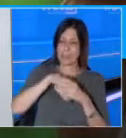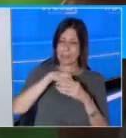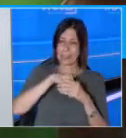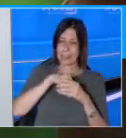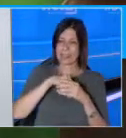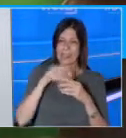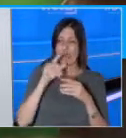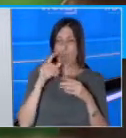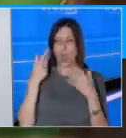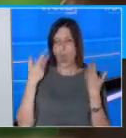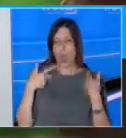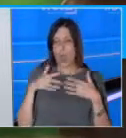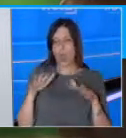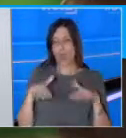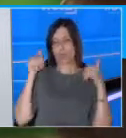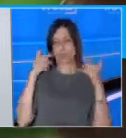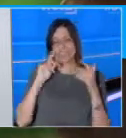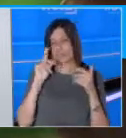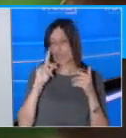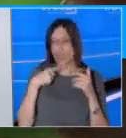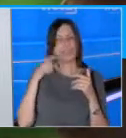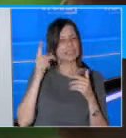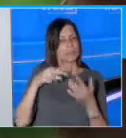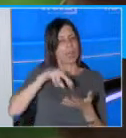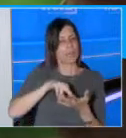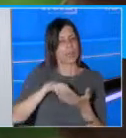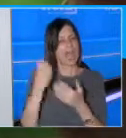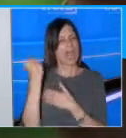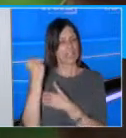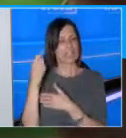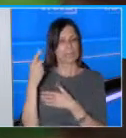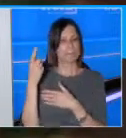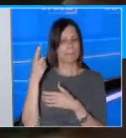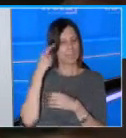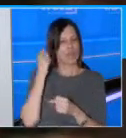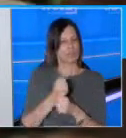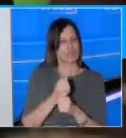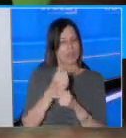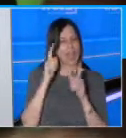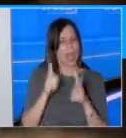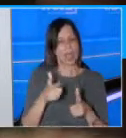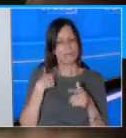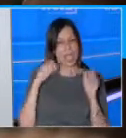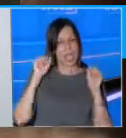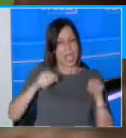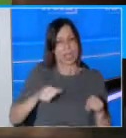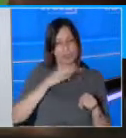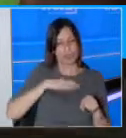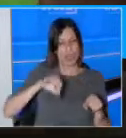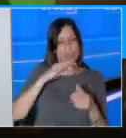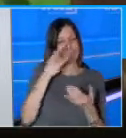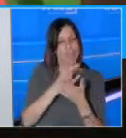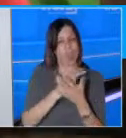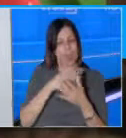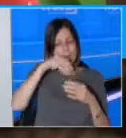לא תבוסתנות. אנחנו צריכים לעמוד חזקים מאוד, נחושים, להיאבק על הריבונות שלנו ועל החוק בתוך